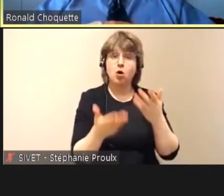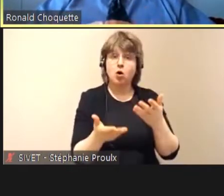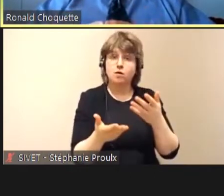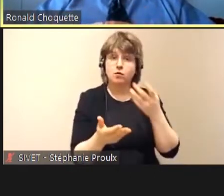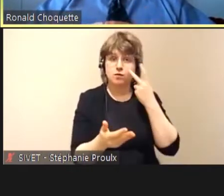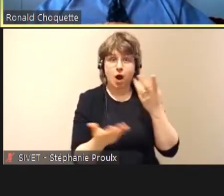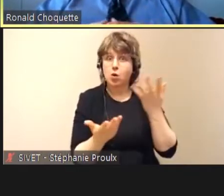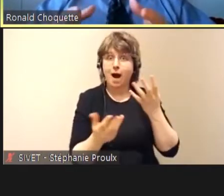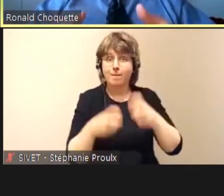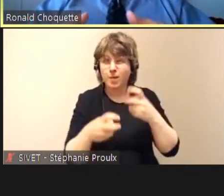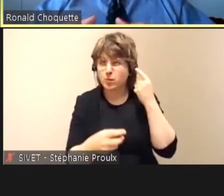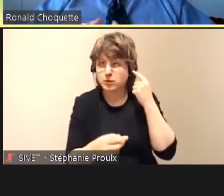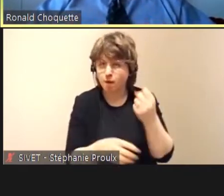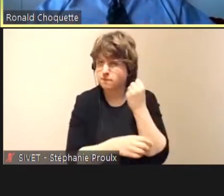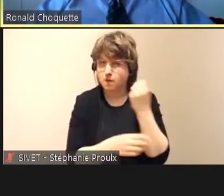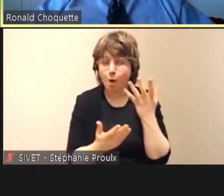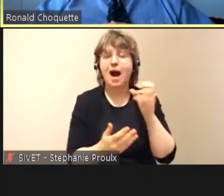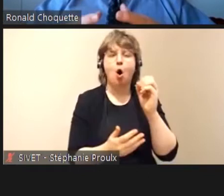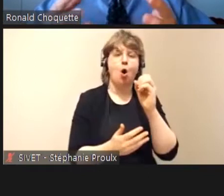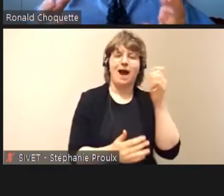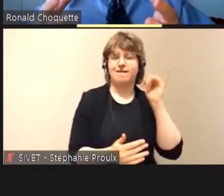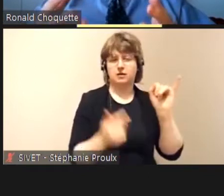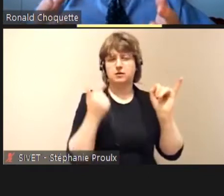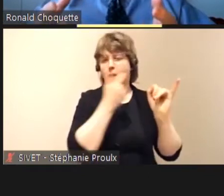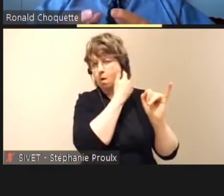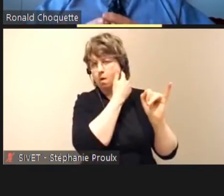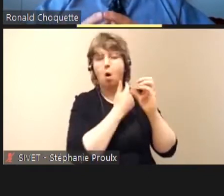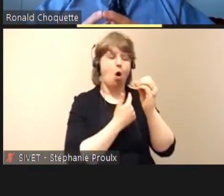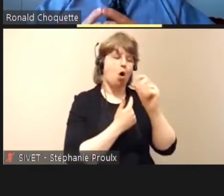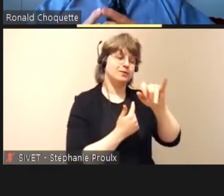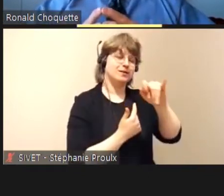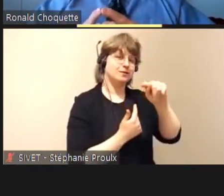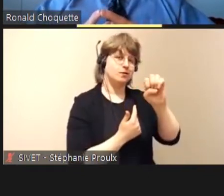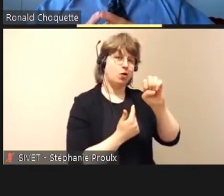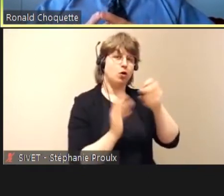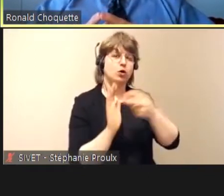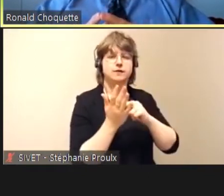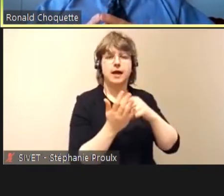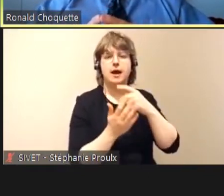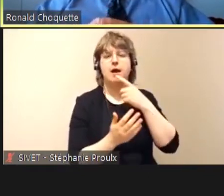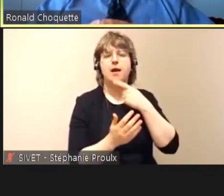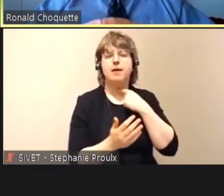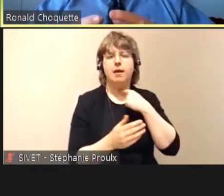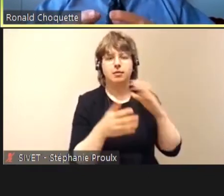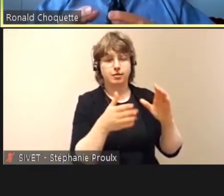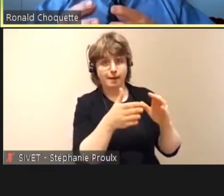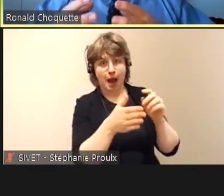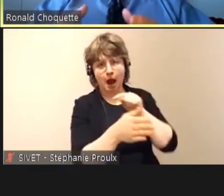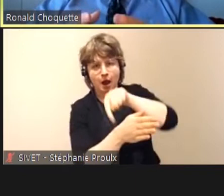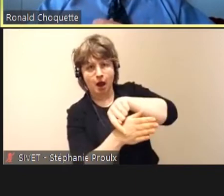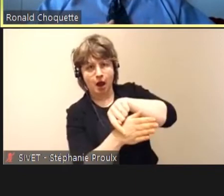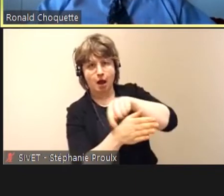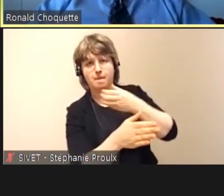un problème d'audition, c'est les otites. Au fond, c'est du liquide qui se fait derrière le tympan. Vous